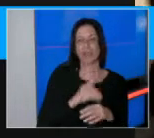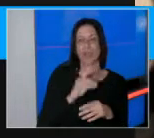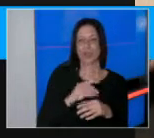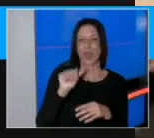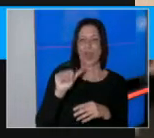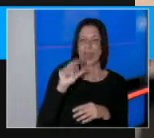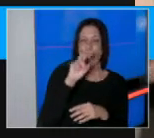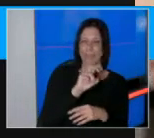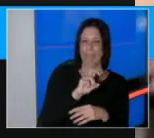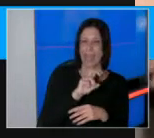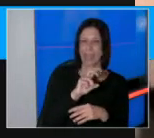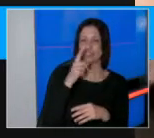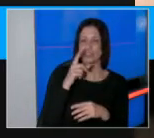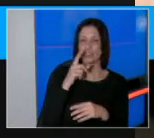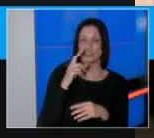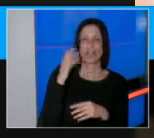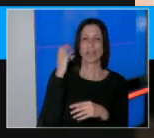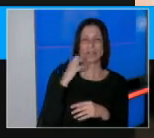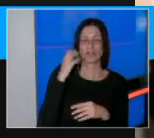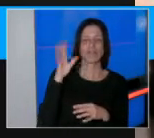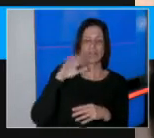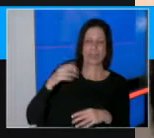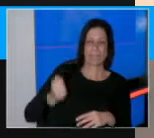האמירויות המאוחדות ובחריין.